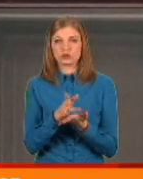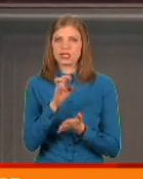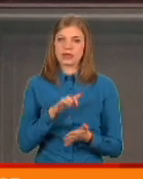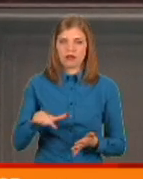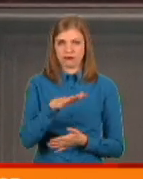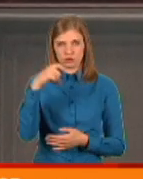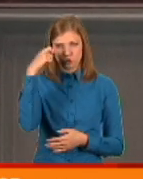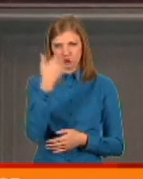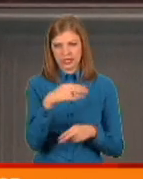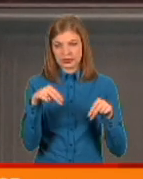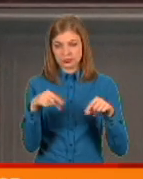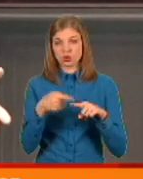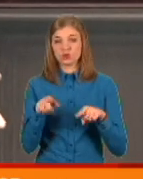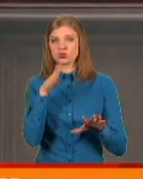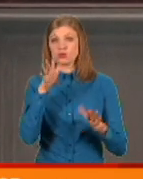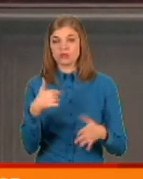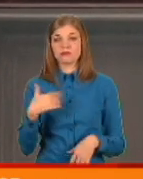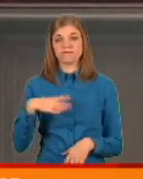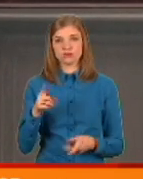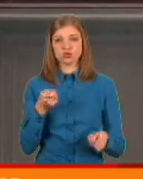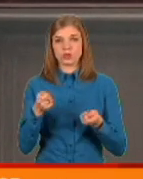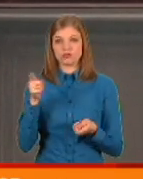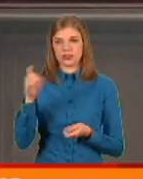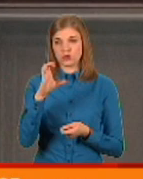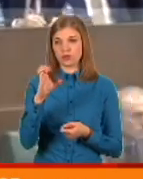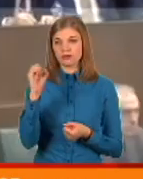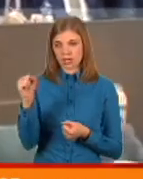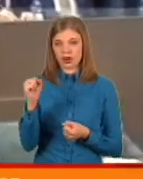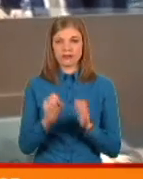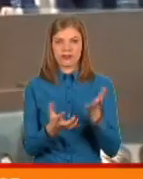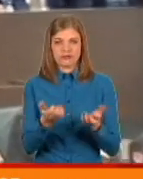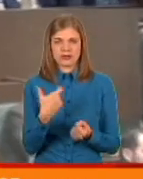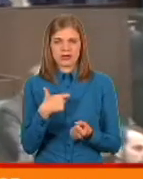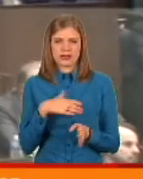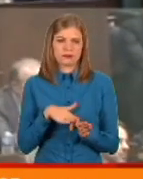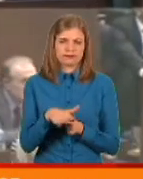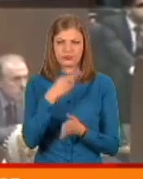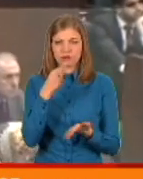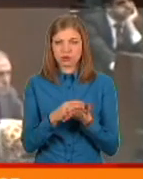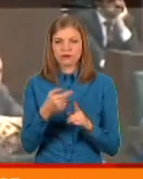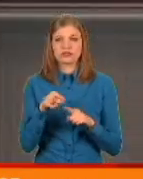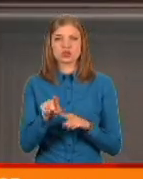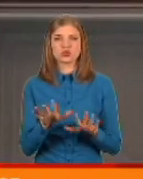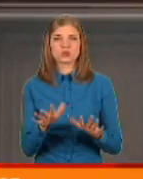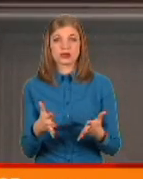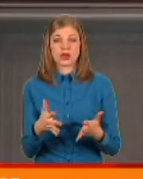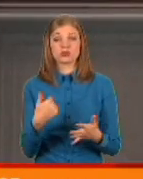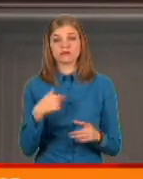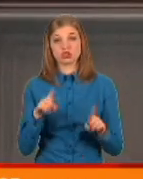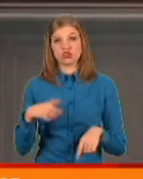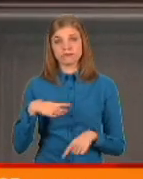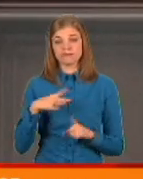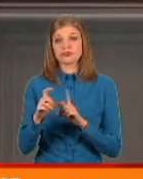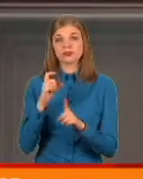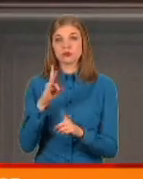на турецькій землі. З цієї миті ми очікуємо, що керівництво Саудівської Аравії візьме на себе всю відповідальність за те, що сталося. Ми також